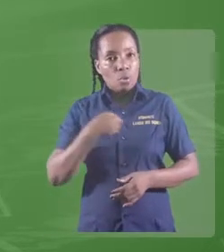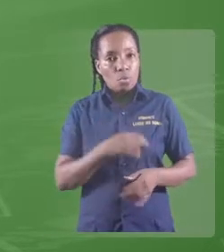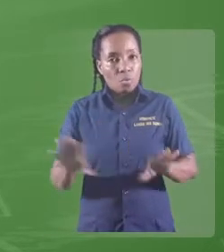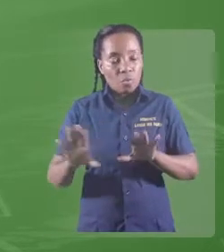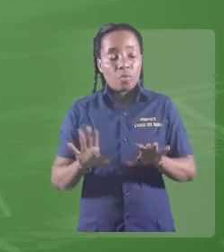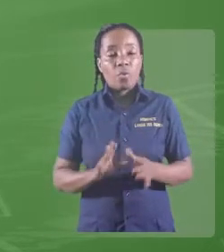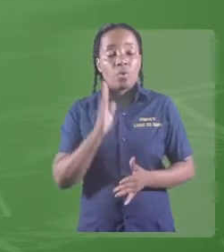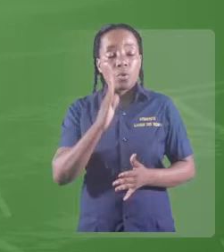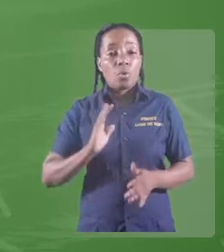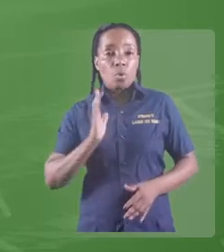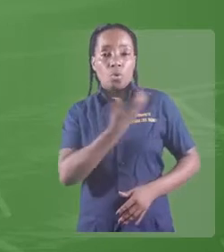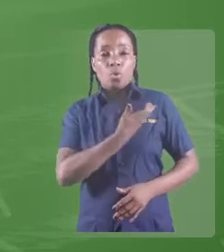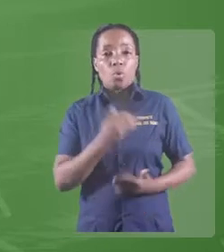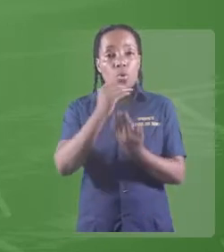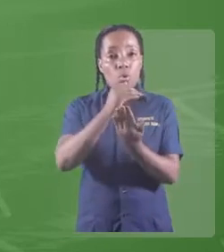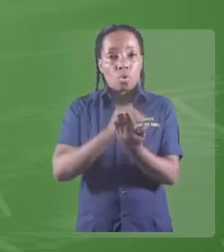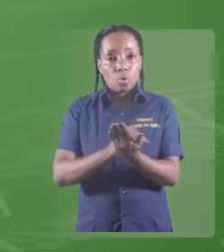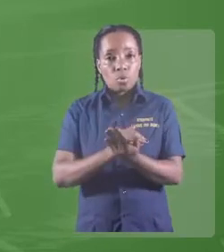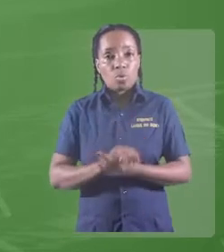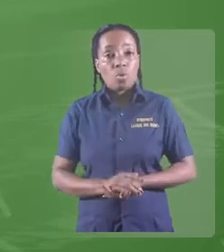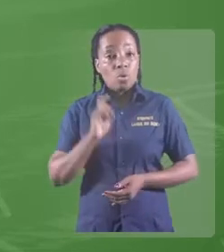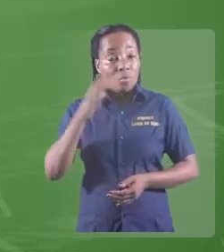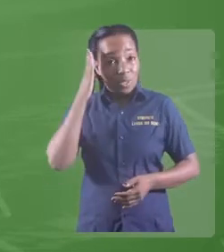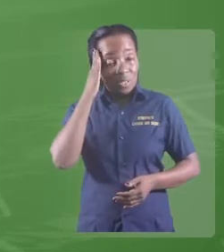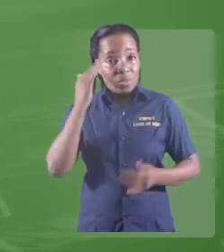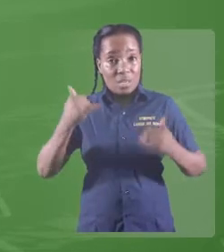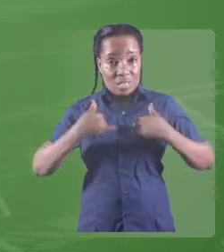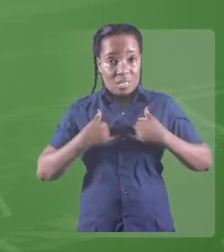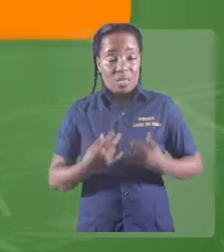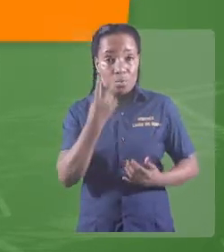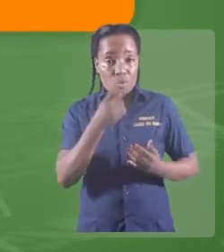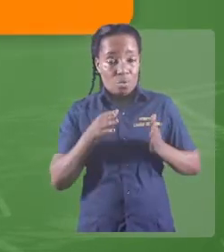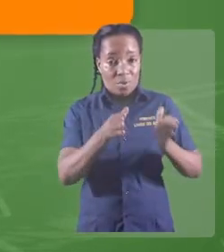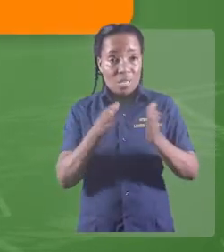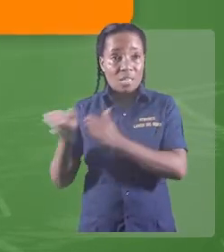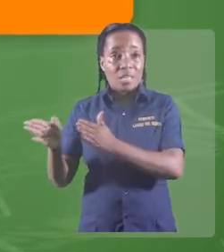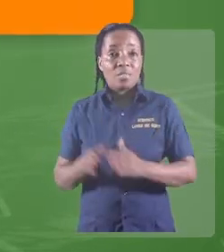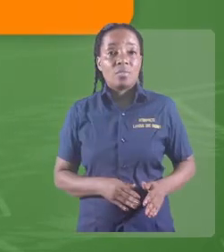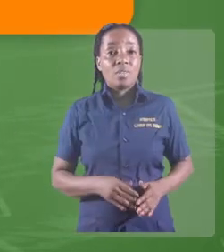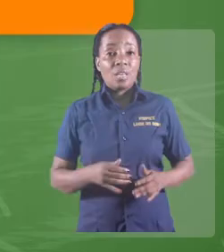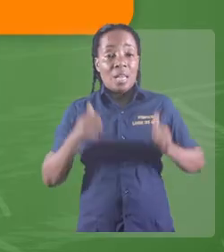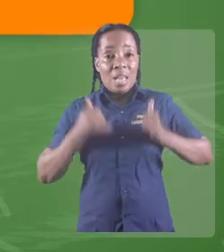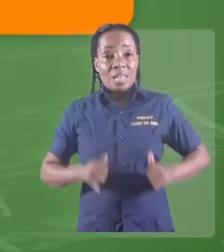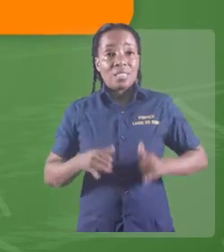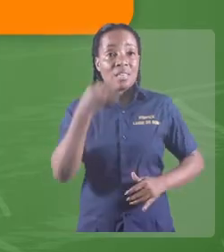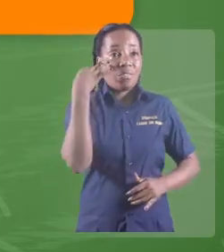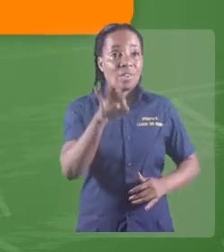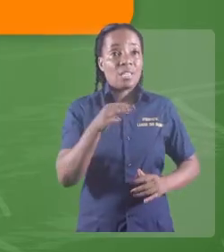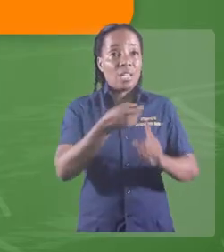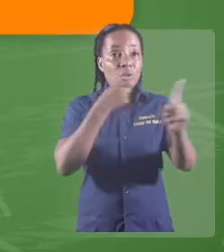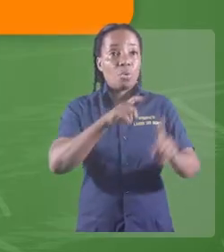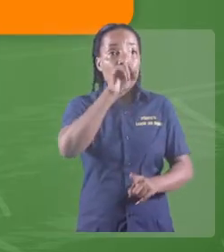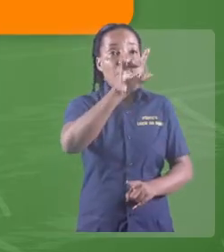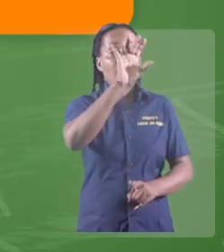bâtir notre leçon, autour de deux grands axes. Le premier, l'Algérie française